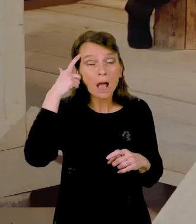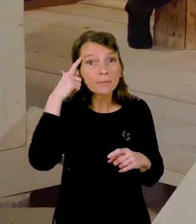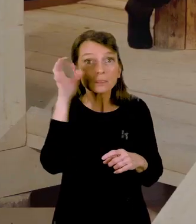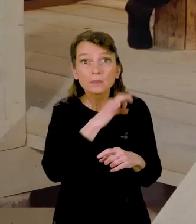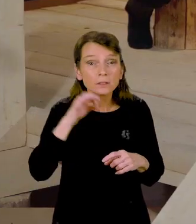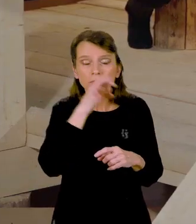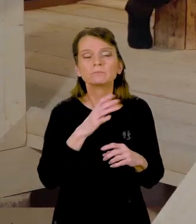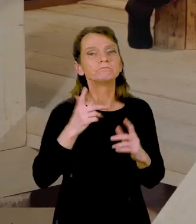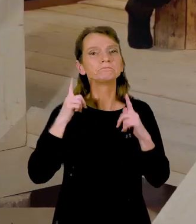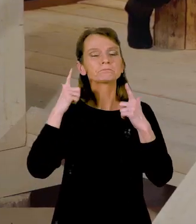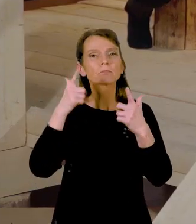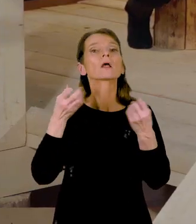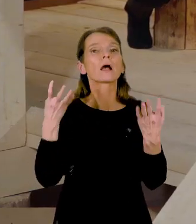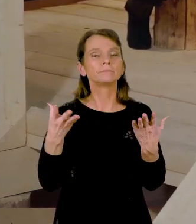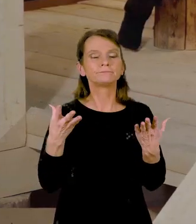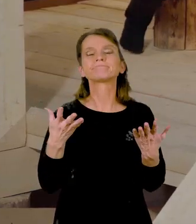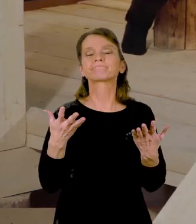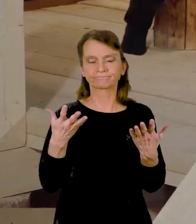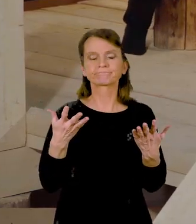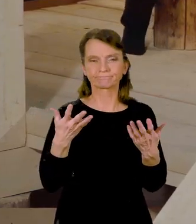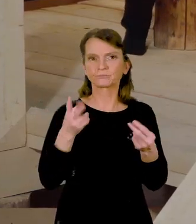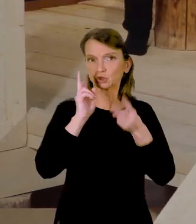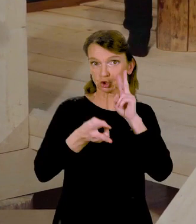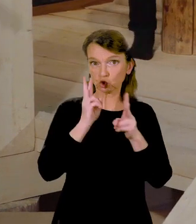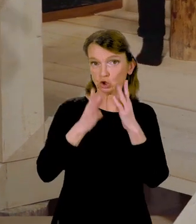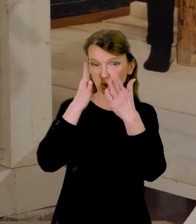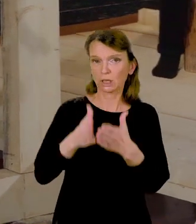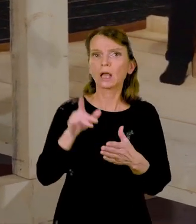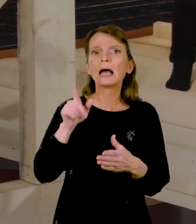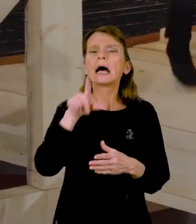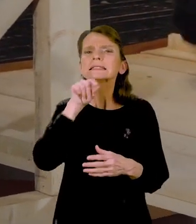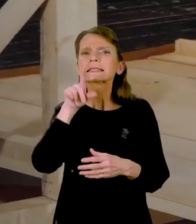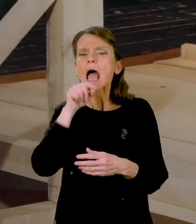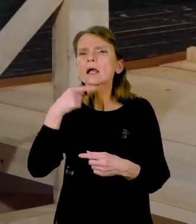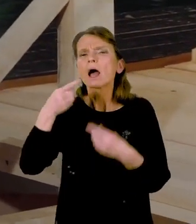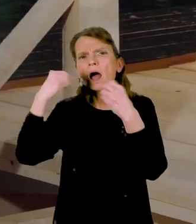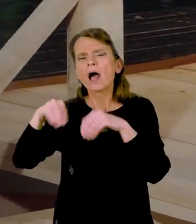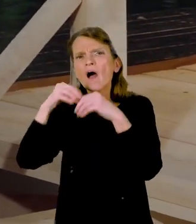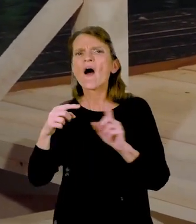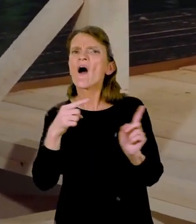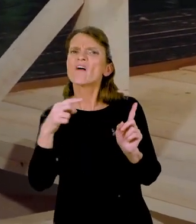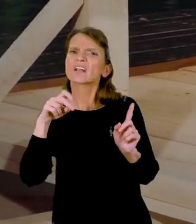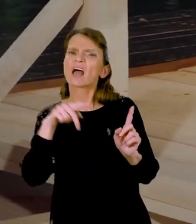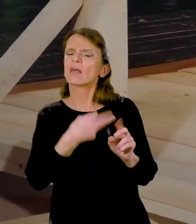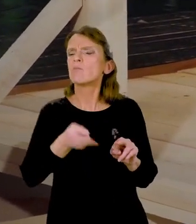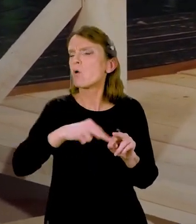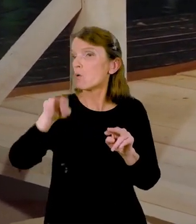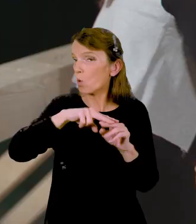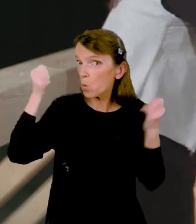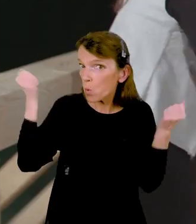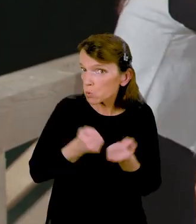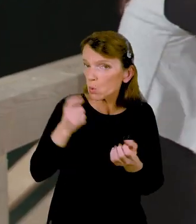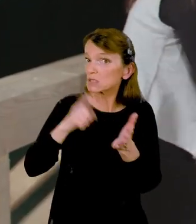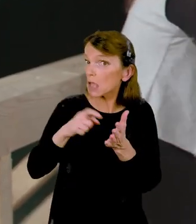gresta kam le, pred sodnika. Sraka tam izpoveduje, da je z vrano zmeraj huje